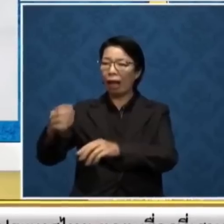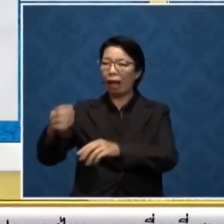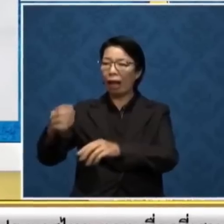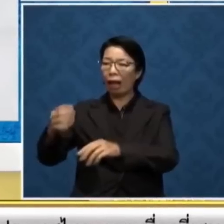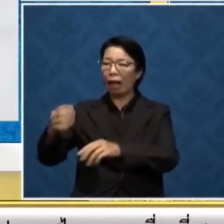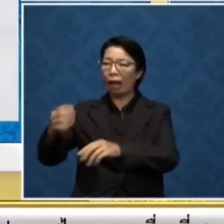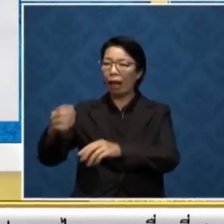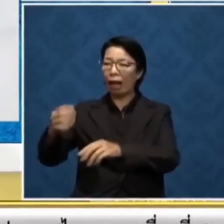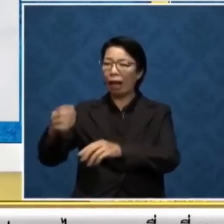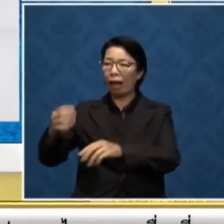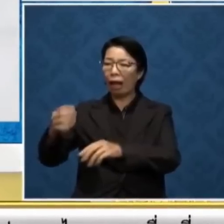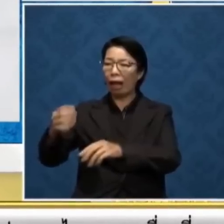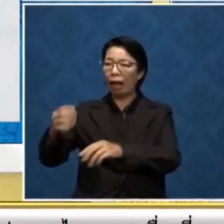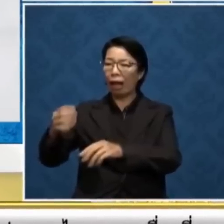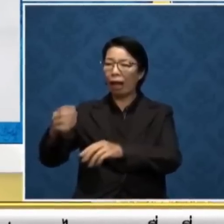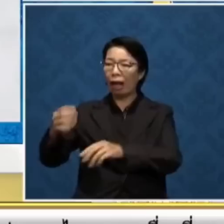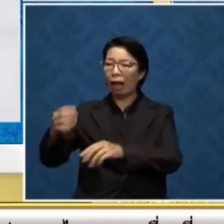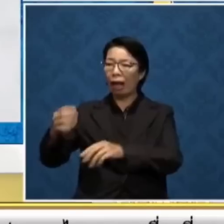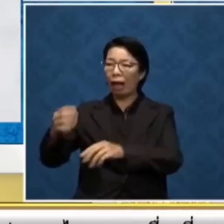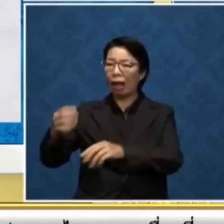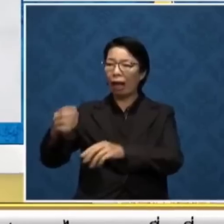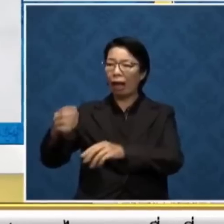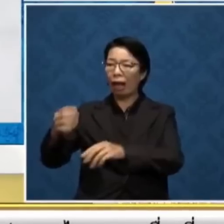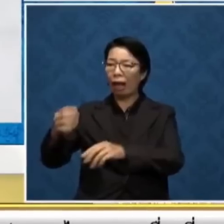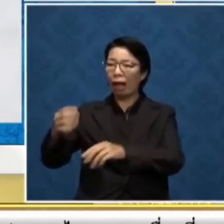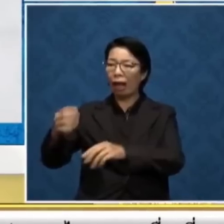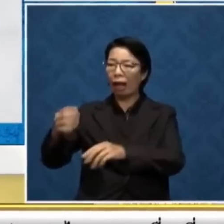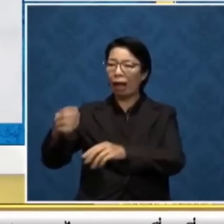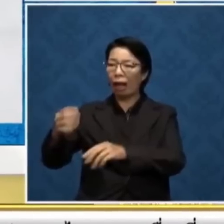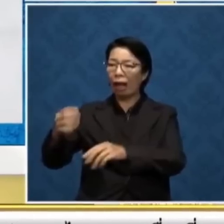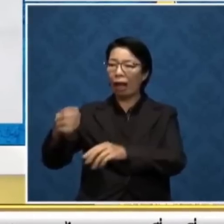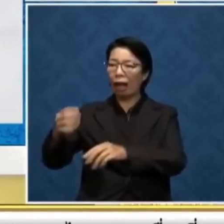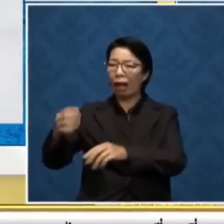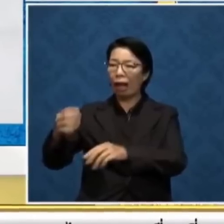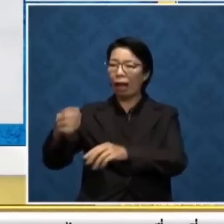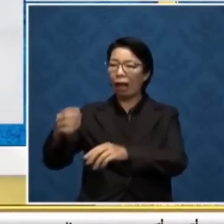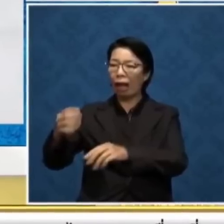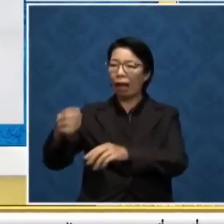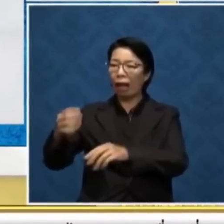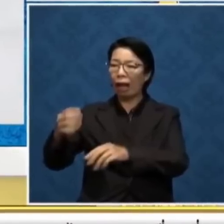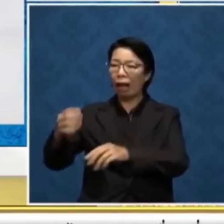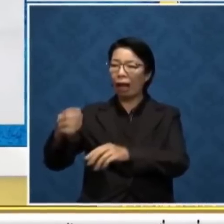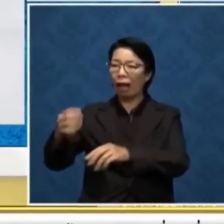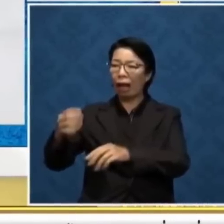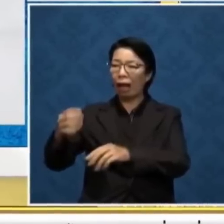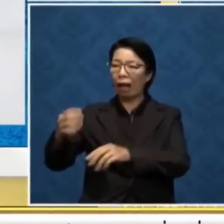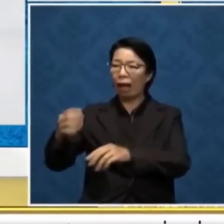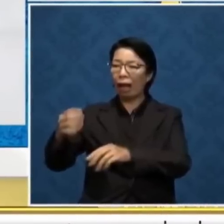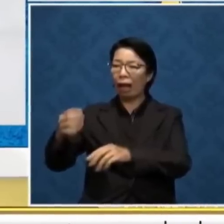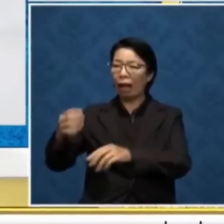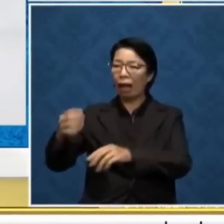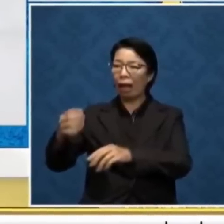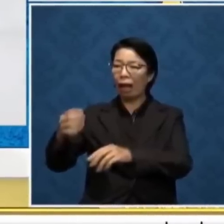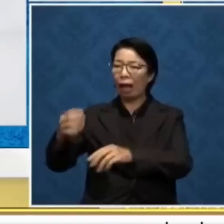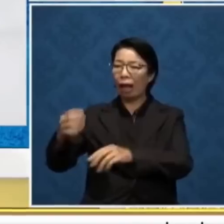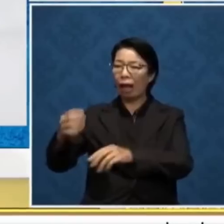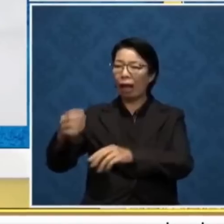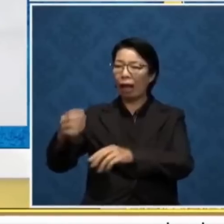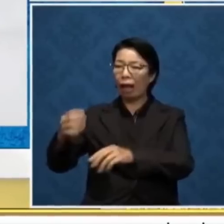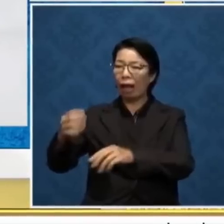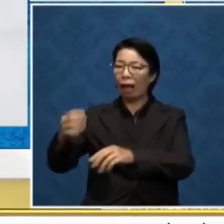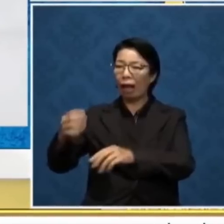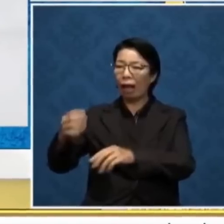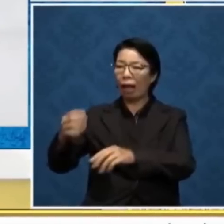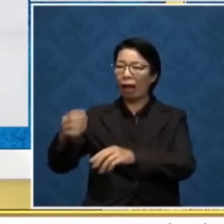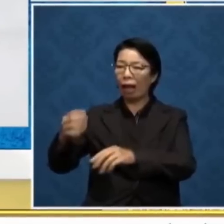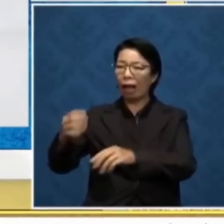ใช้การจัดประชุมรับฟังความคิดเห็นไปใช้ในโรงแรมที่ไกลออกไปจากพื้นที่บริเวณนิคมอุตสาหกรรมและบริเวณที่ตั้ง